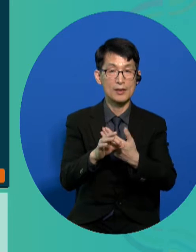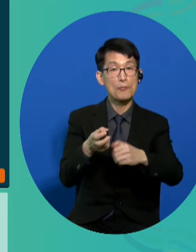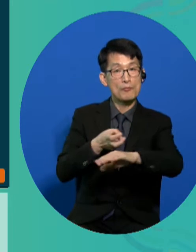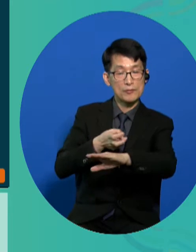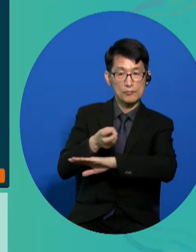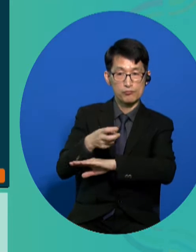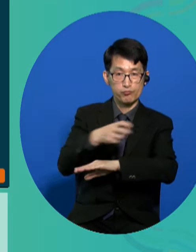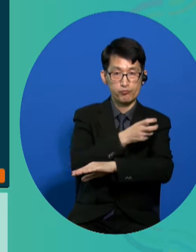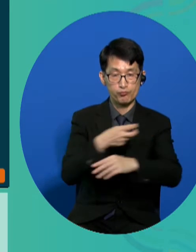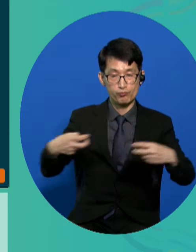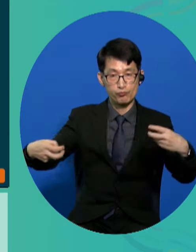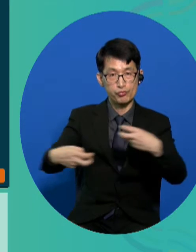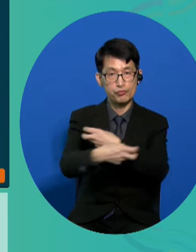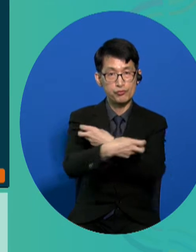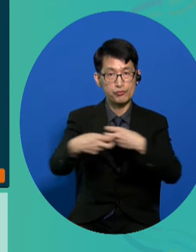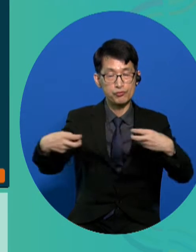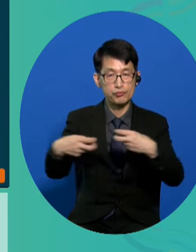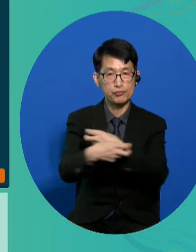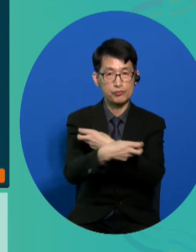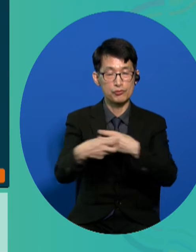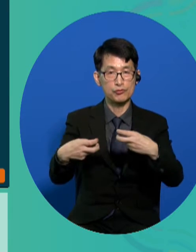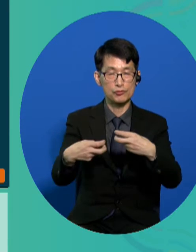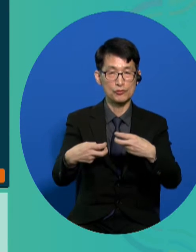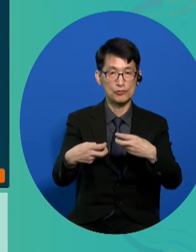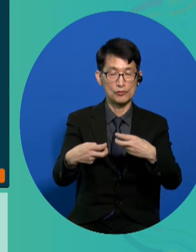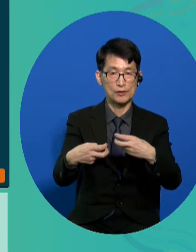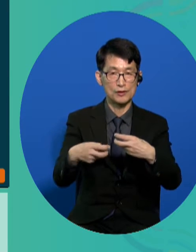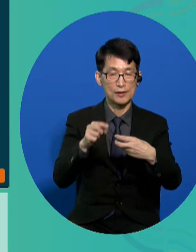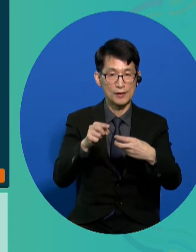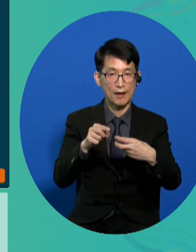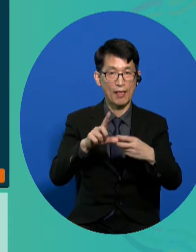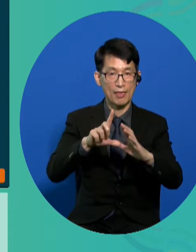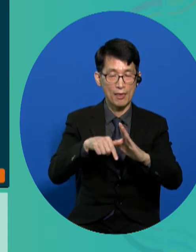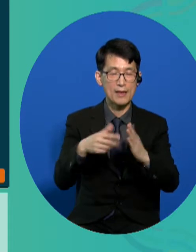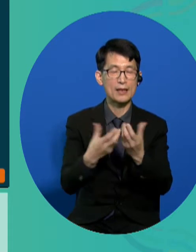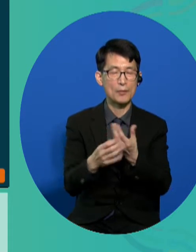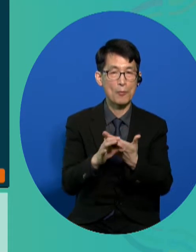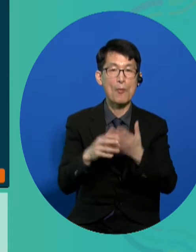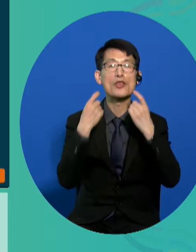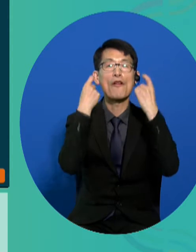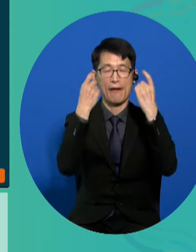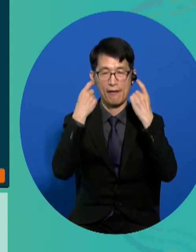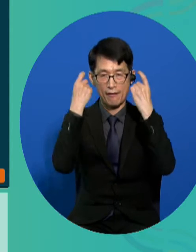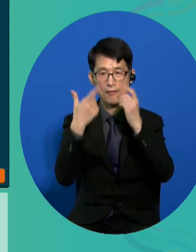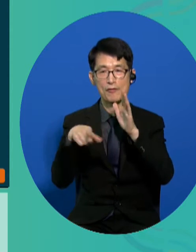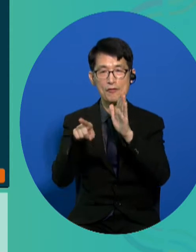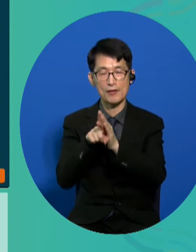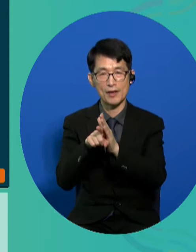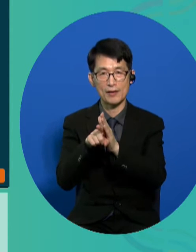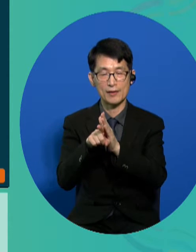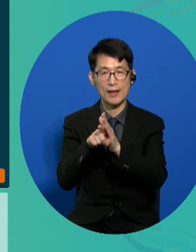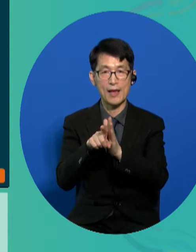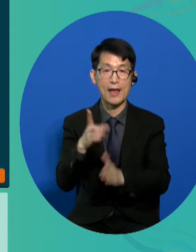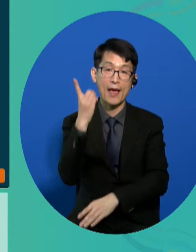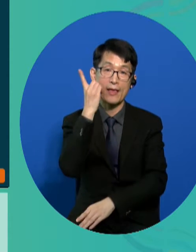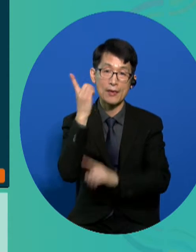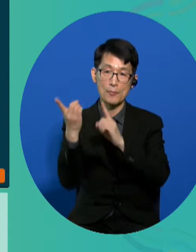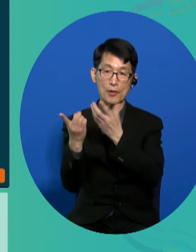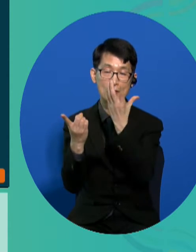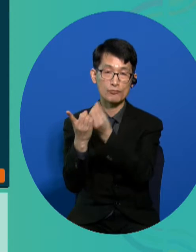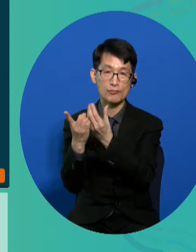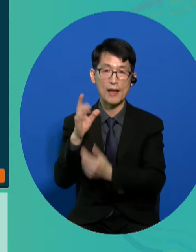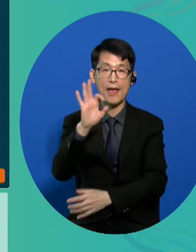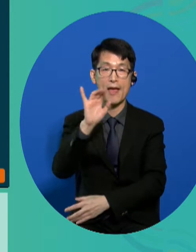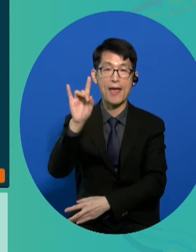지원하는 기술을 배포하고 있는데요. 예를 들어서 여행 계획을 위한 앱들이 있죠. 여러 가지 교통수단들이